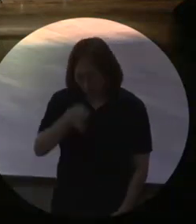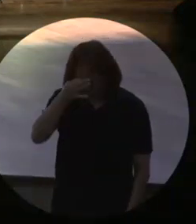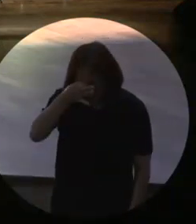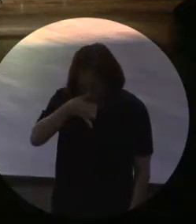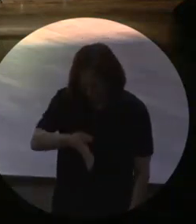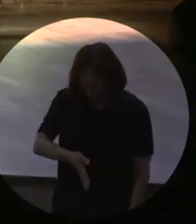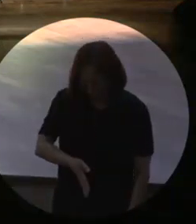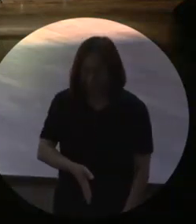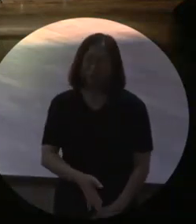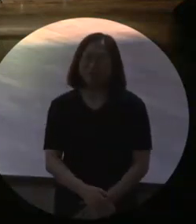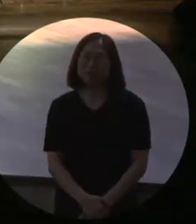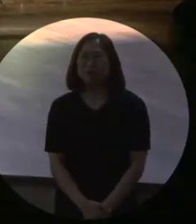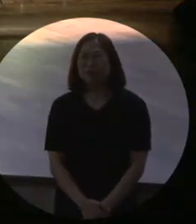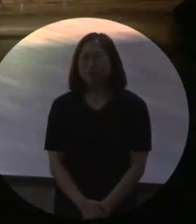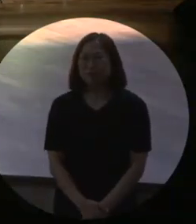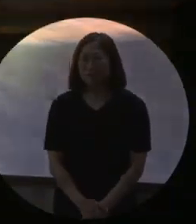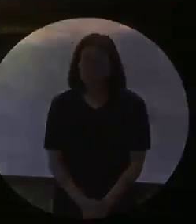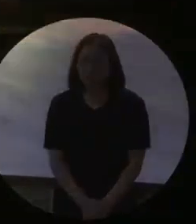죄송합니다.